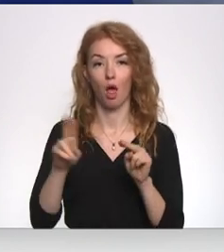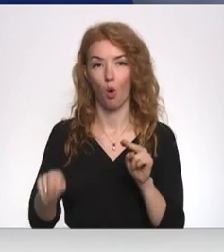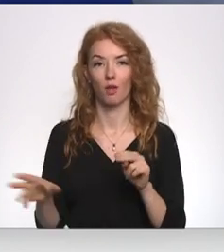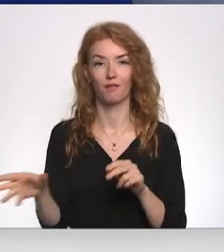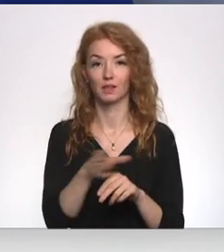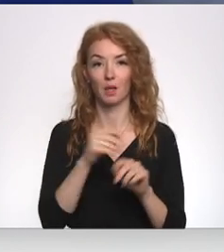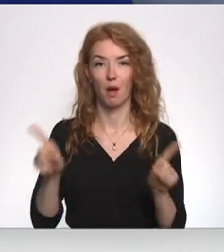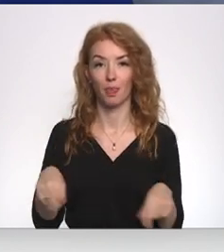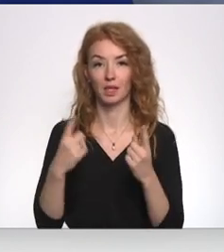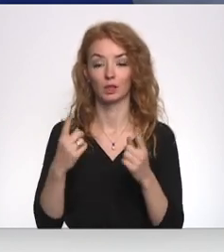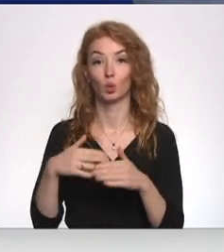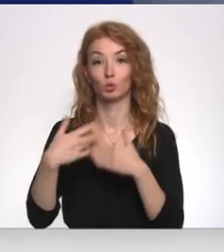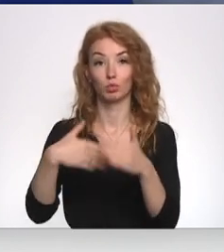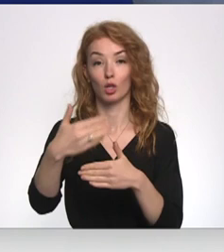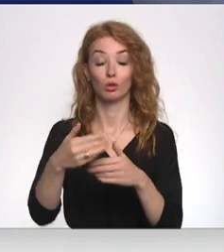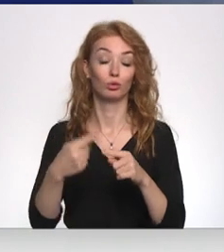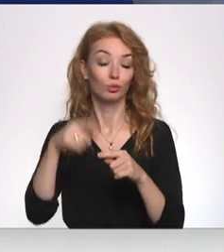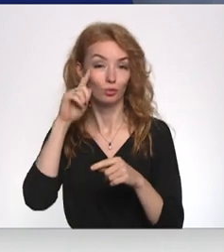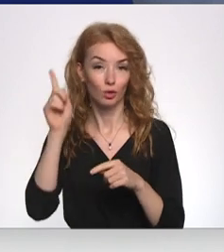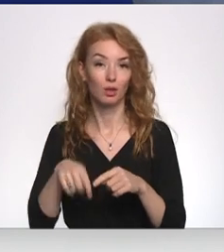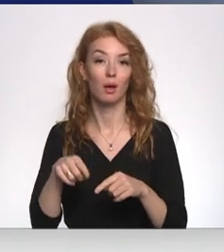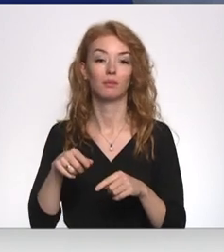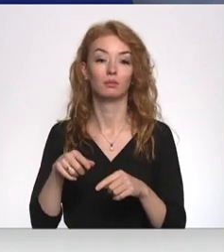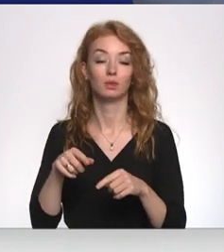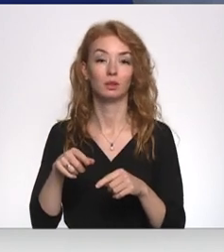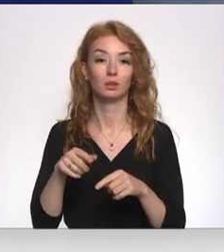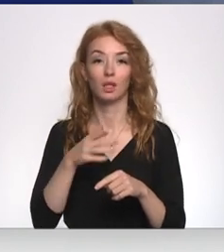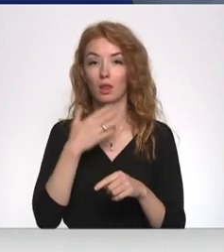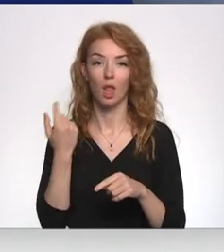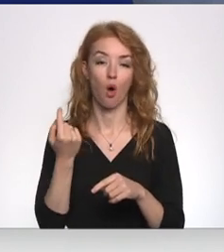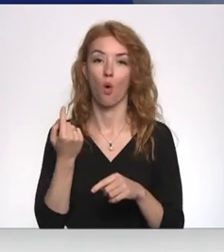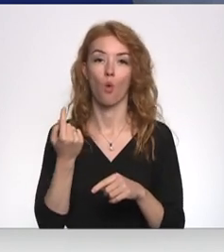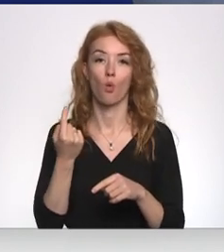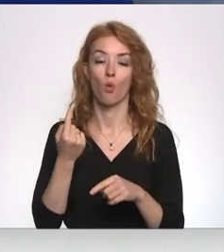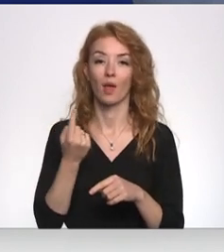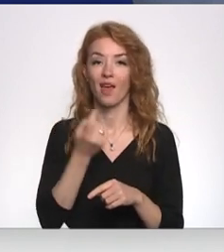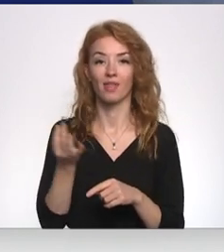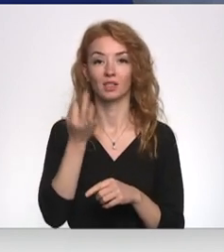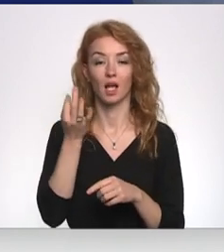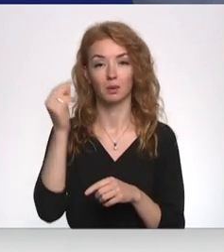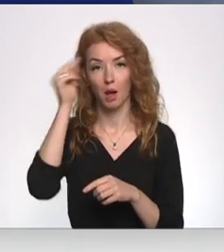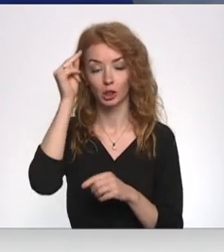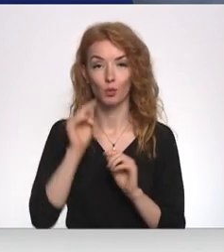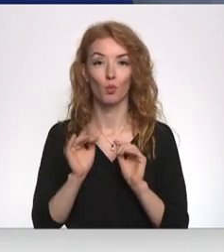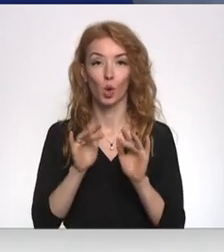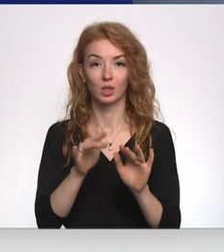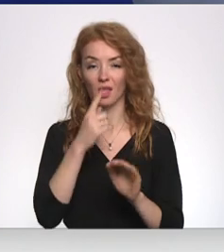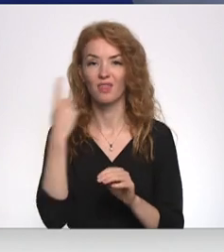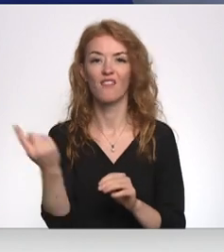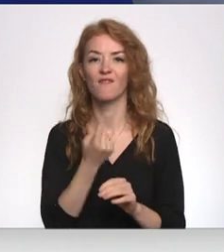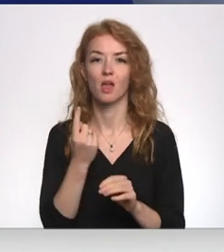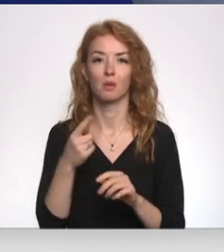visam attīstīties uz priekšu. Un, protams, es domāju, neviens nav interesēts mācību procesa pārtraukšanai